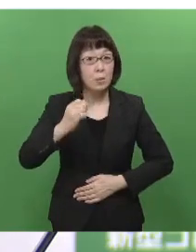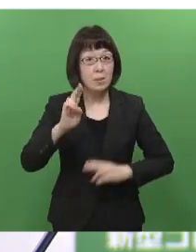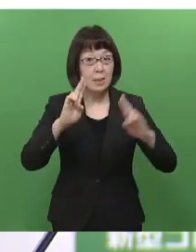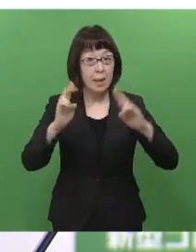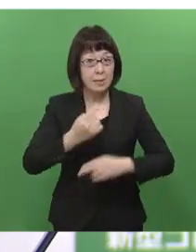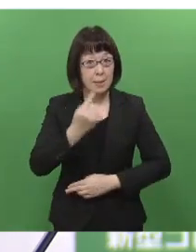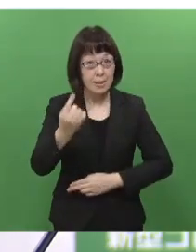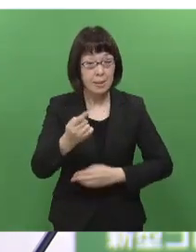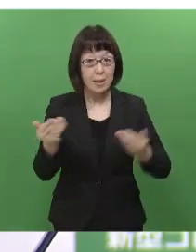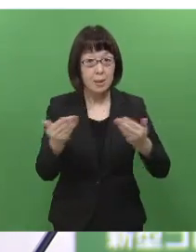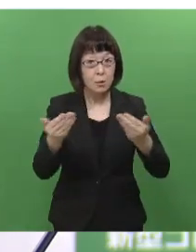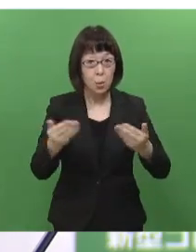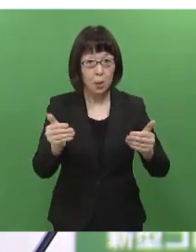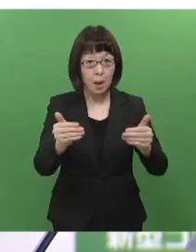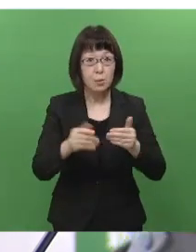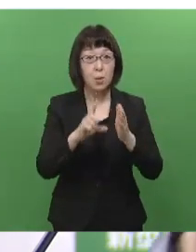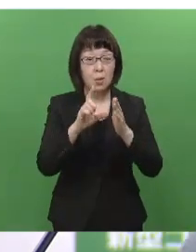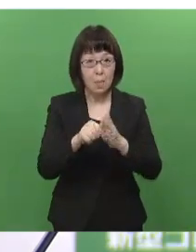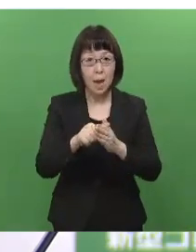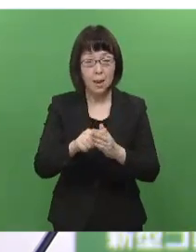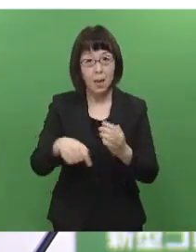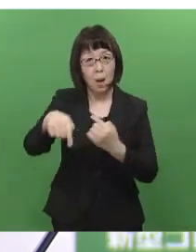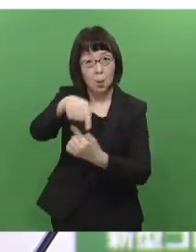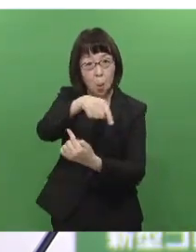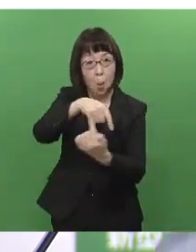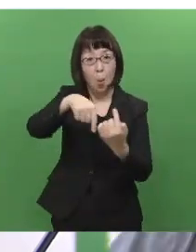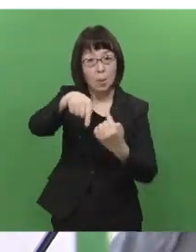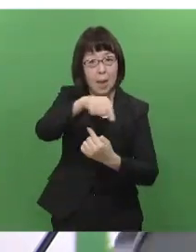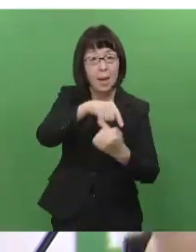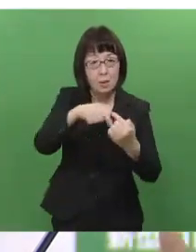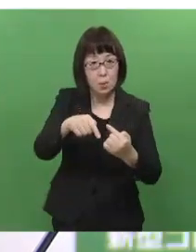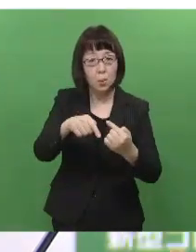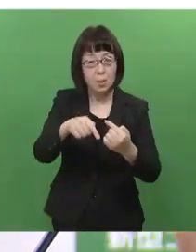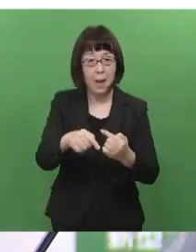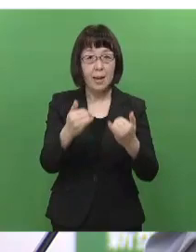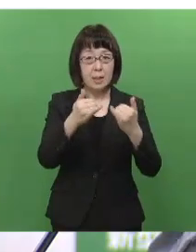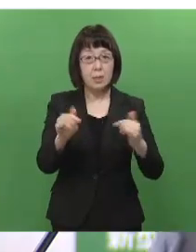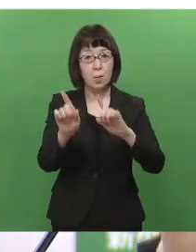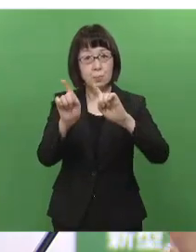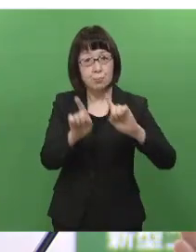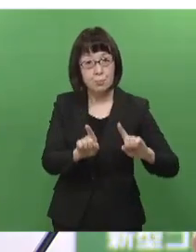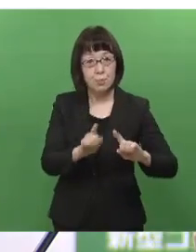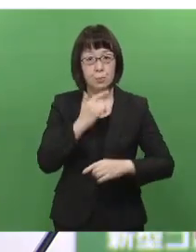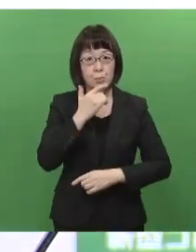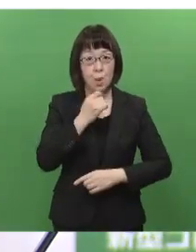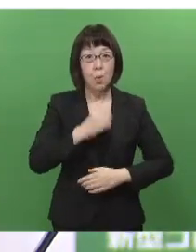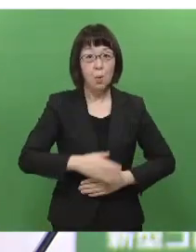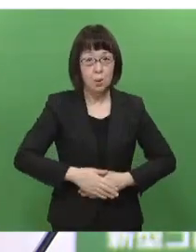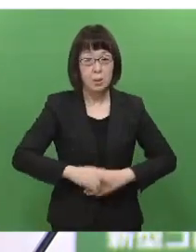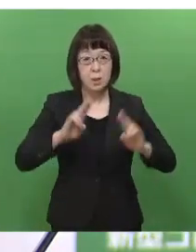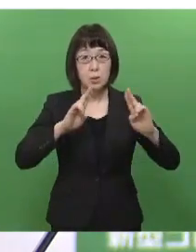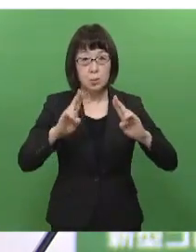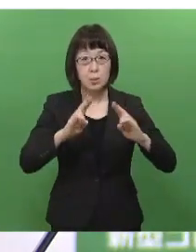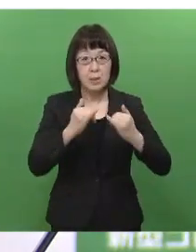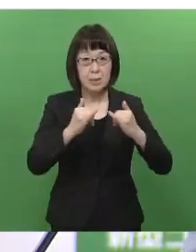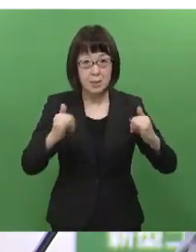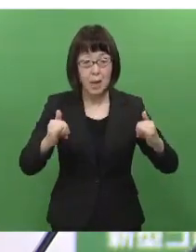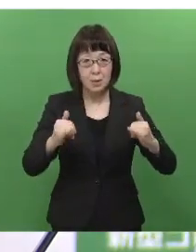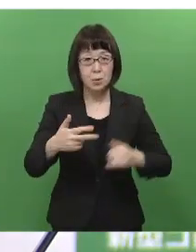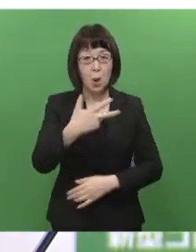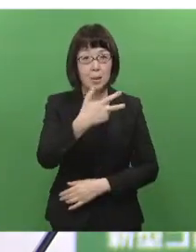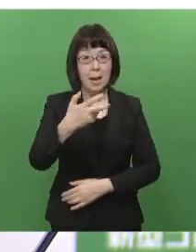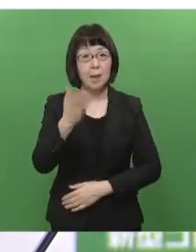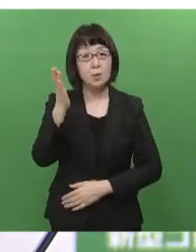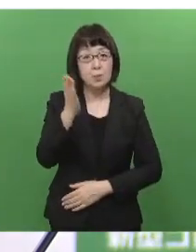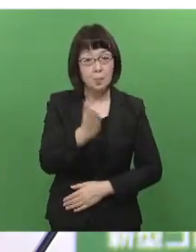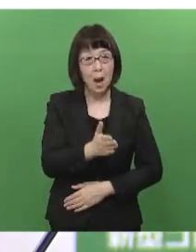り、時差出勤を組み合わせをして全体として出勤者数の7割